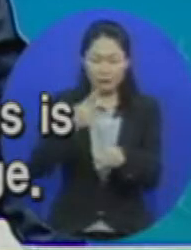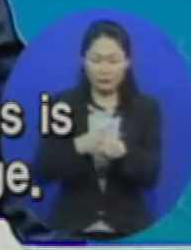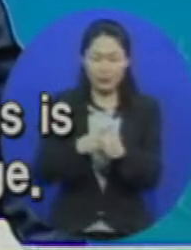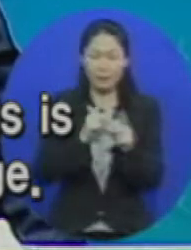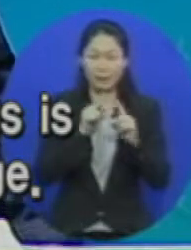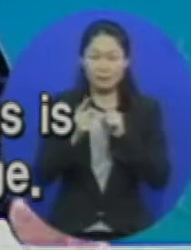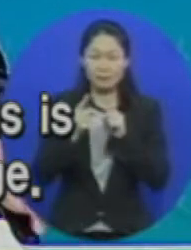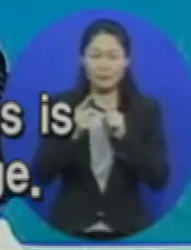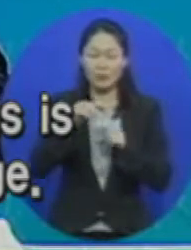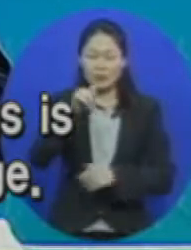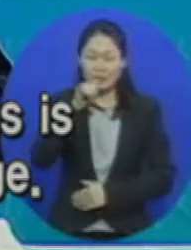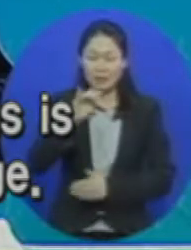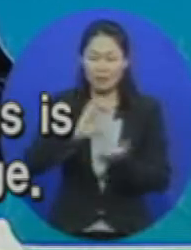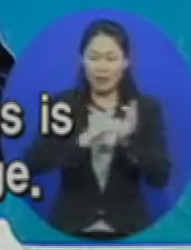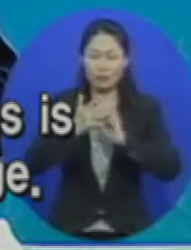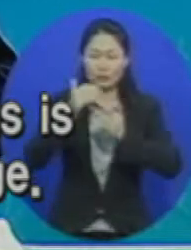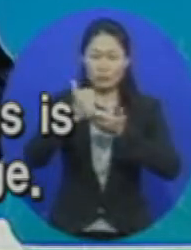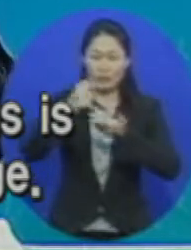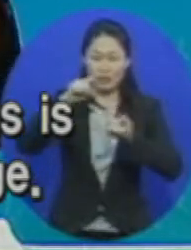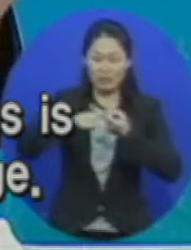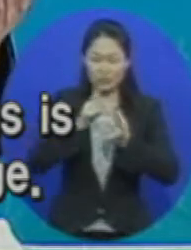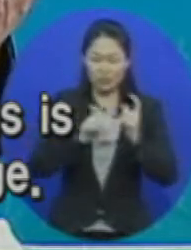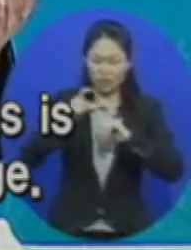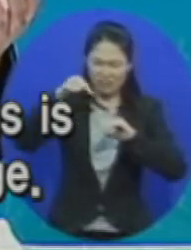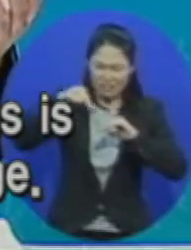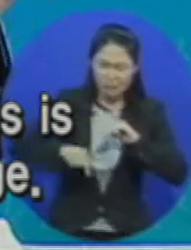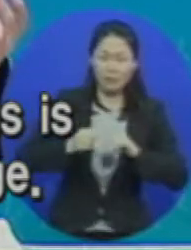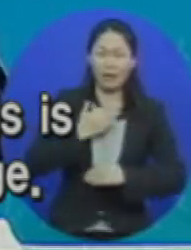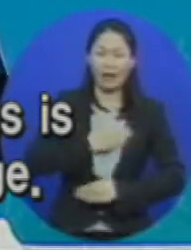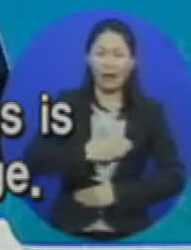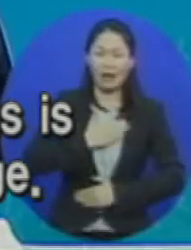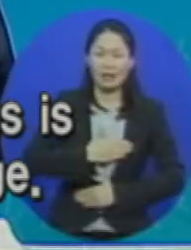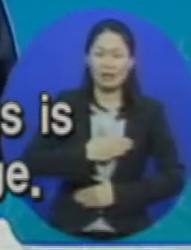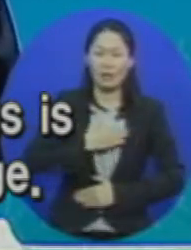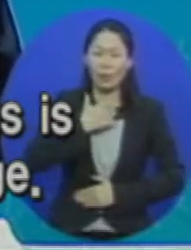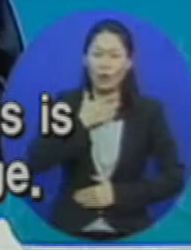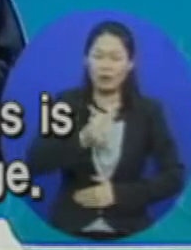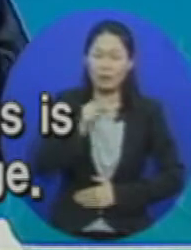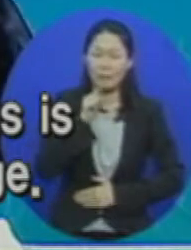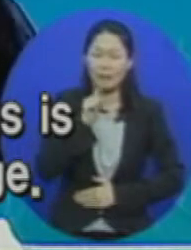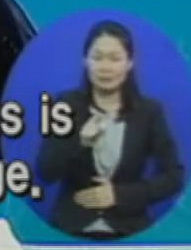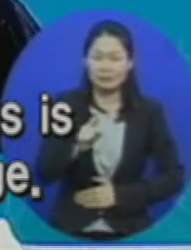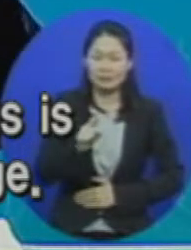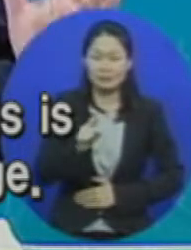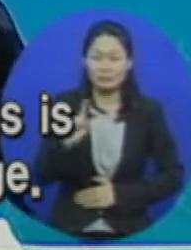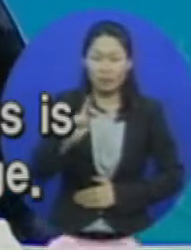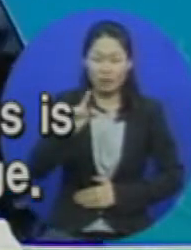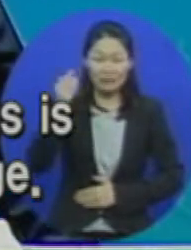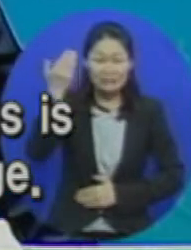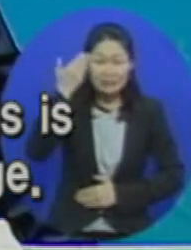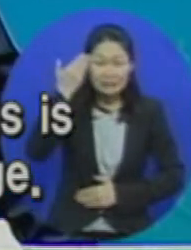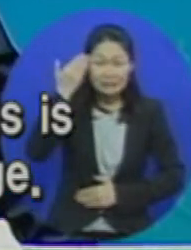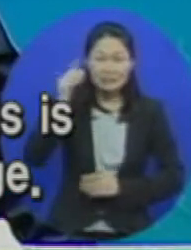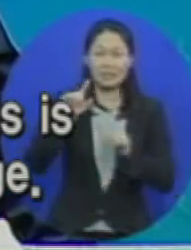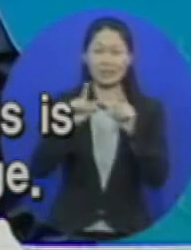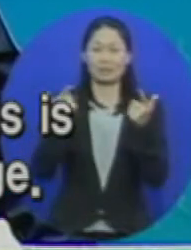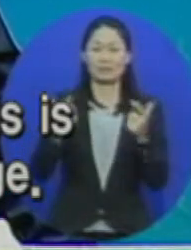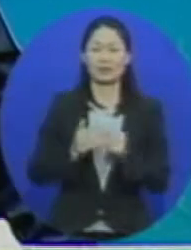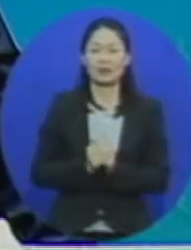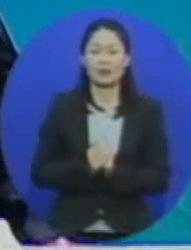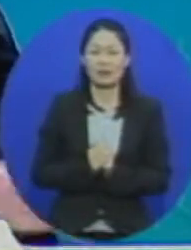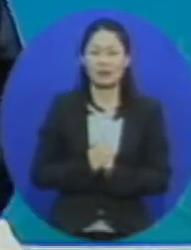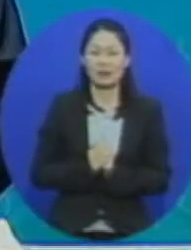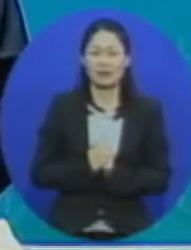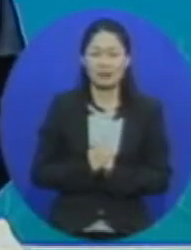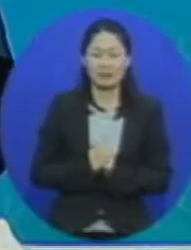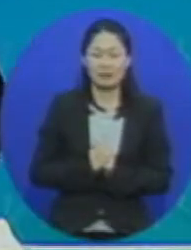말하는 예수님에 대해서 더 깊이 알 자고 하는 이 말씀은 어떤 지식을 말하는게 아닙니다